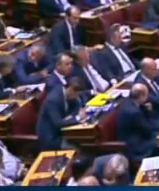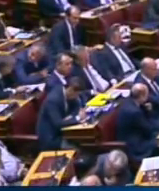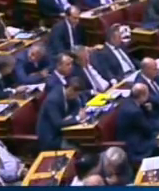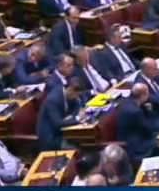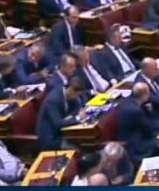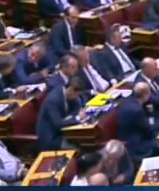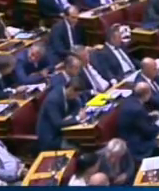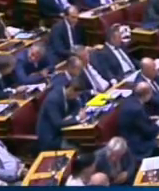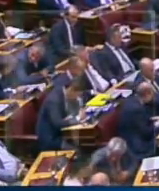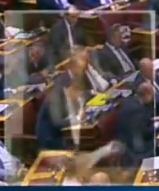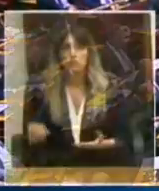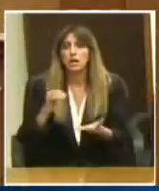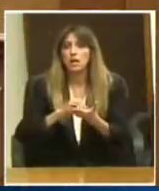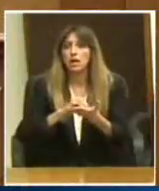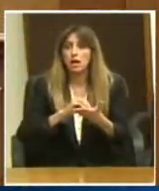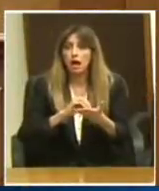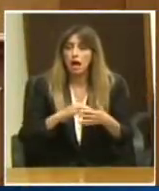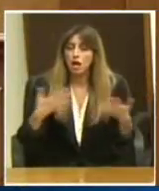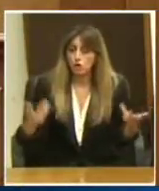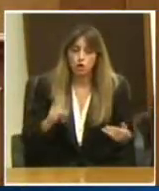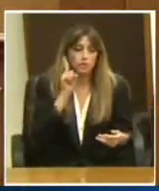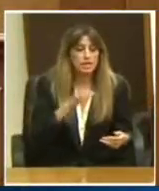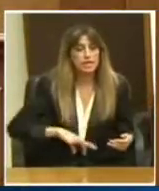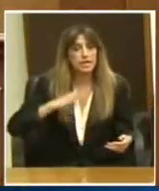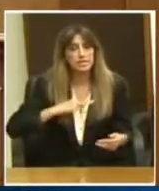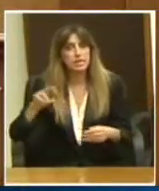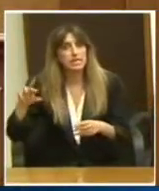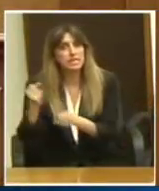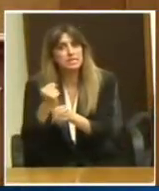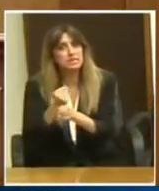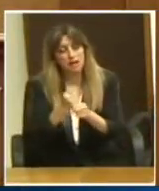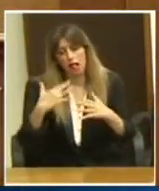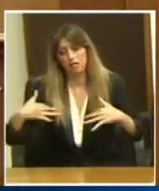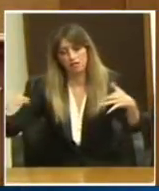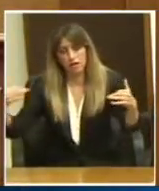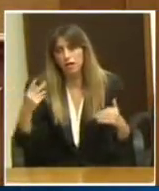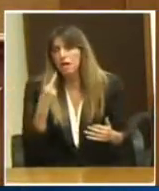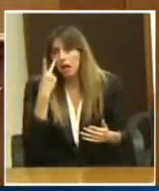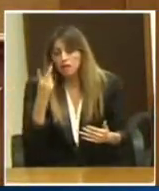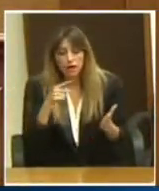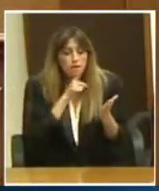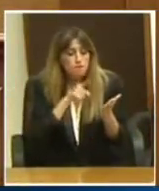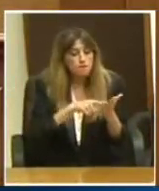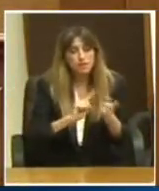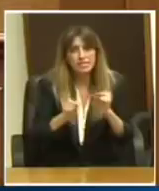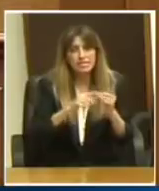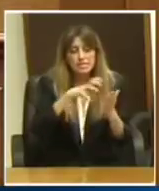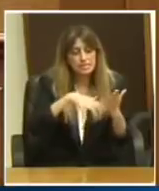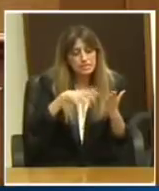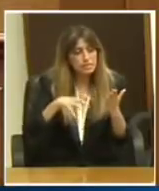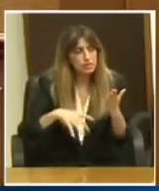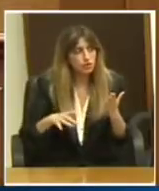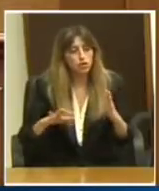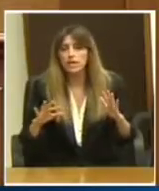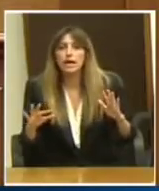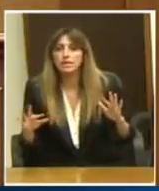Όπως επίσης βλέπω, κυρίες και κύριοι συνάδελφοι, σε αυτή τη συμφωνία, διότι υπενθυμίζω ότι το μείζον θέμα